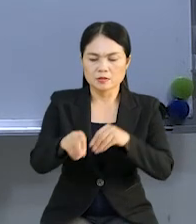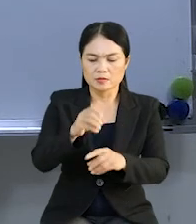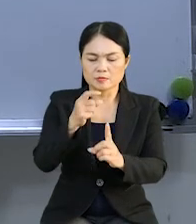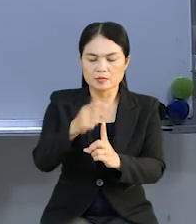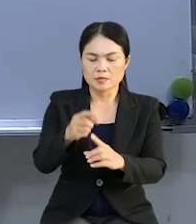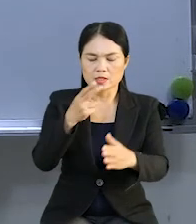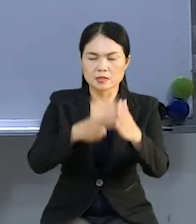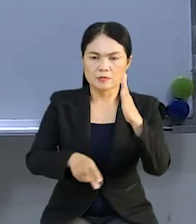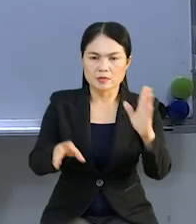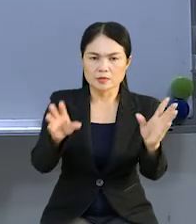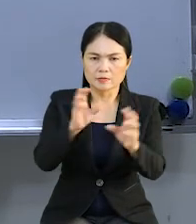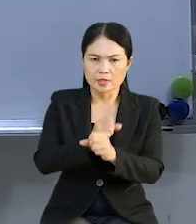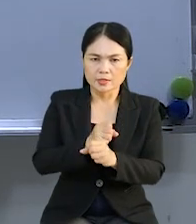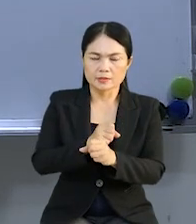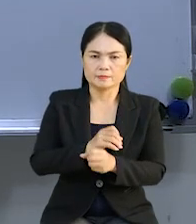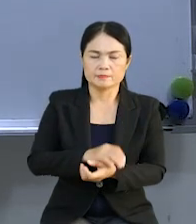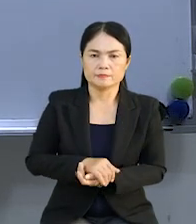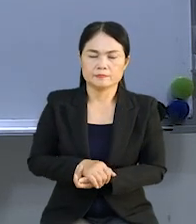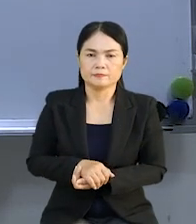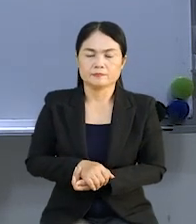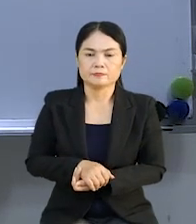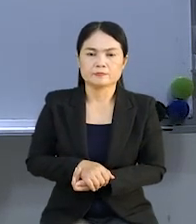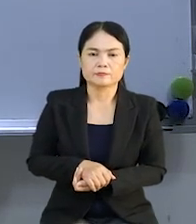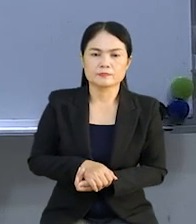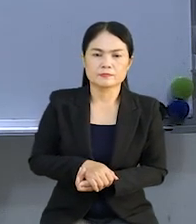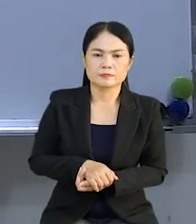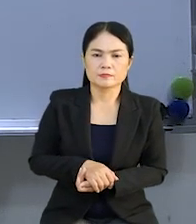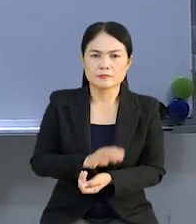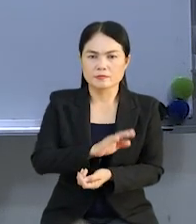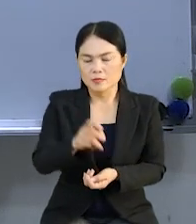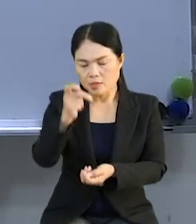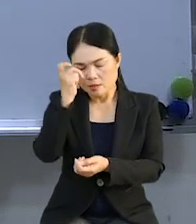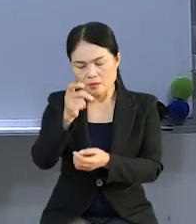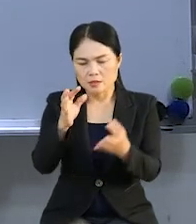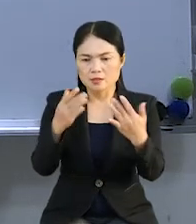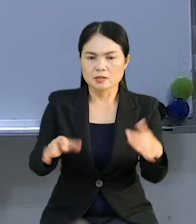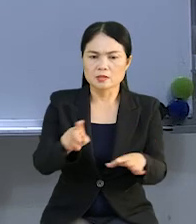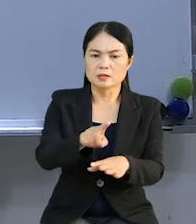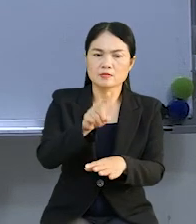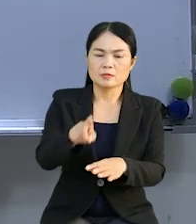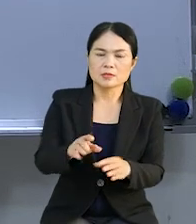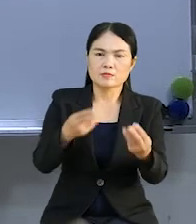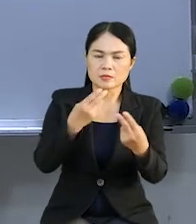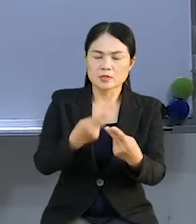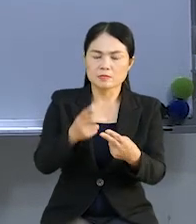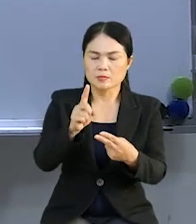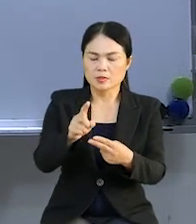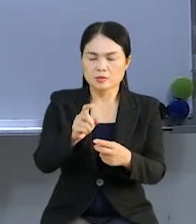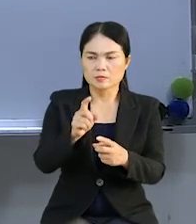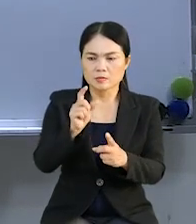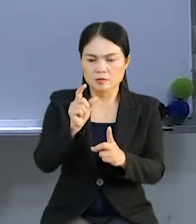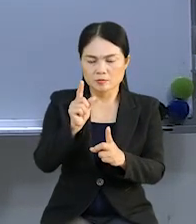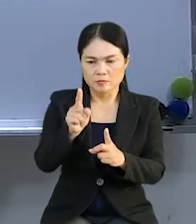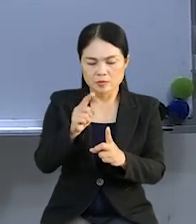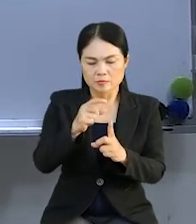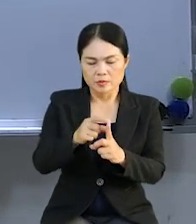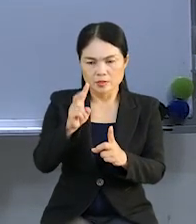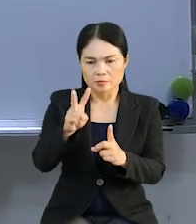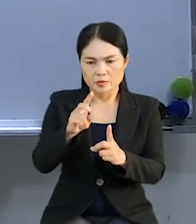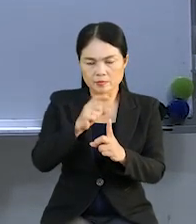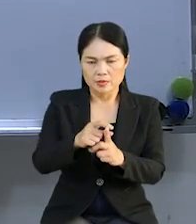ได้เปียเอาไว้บ้านบาทก็มันเกิดหายหรือไหนมีนจำลายมวยเปี้ยปีเปี้ยใบเปี้ยหายหรือ